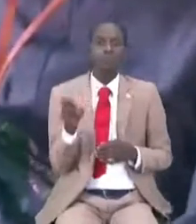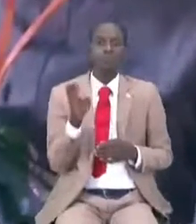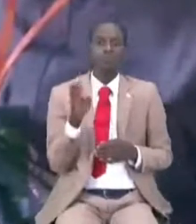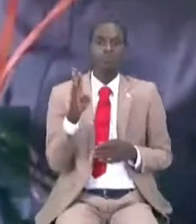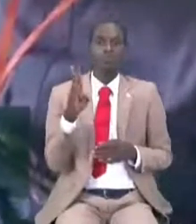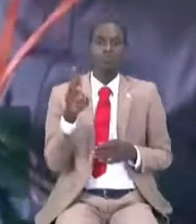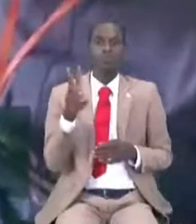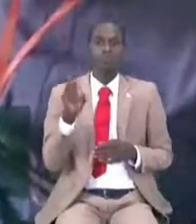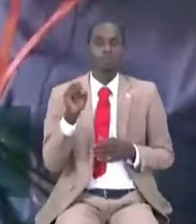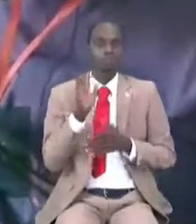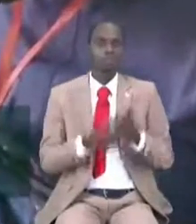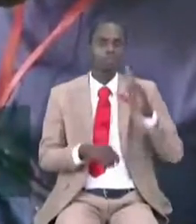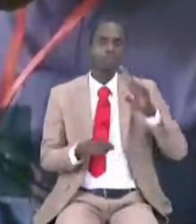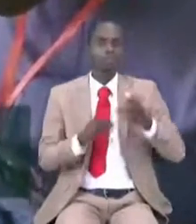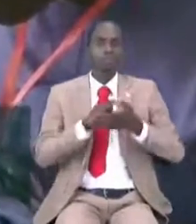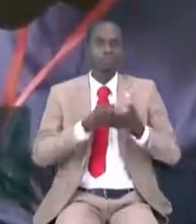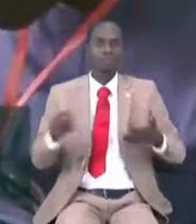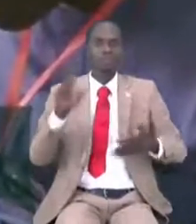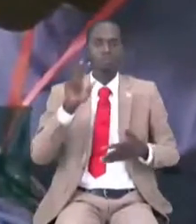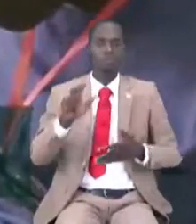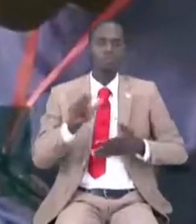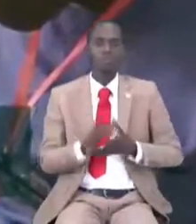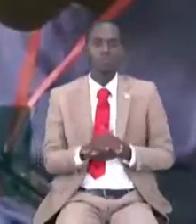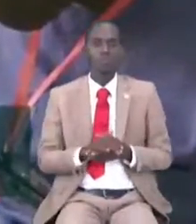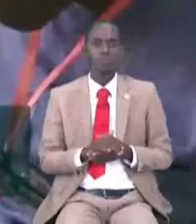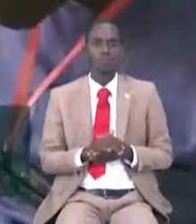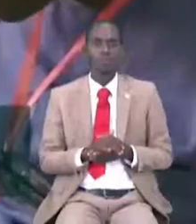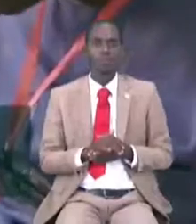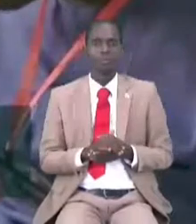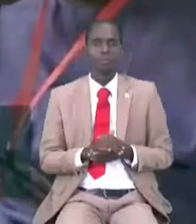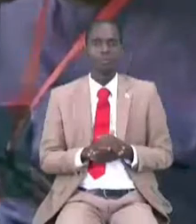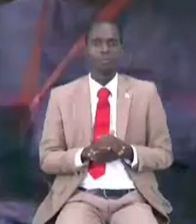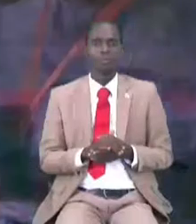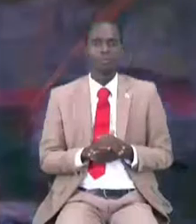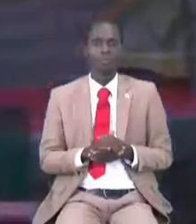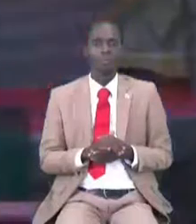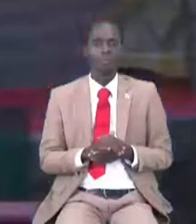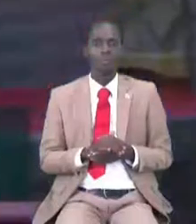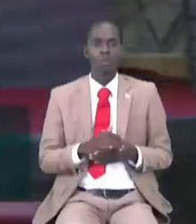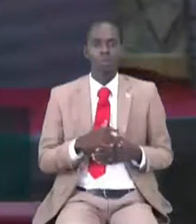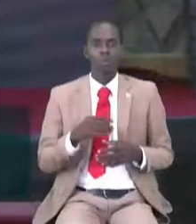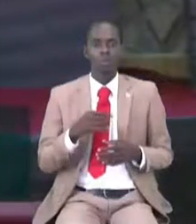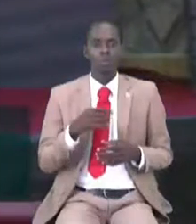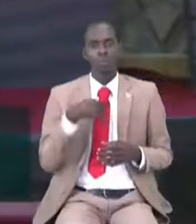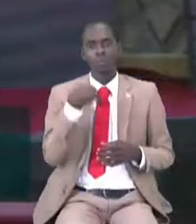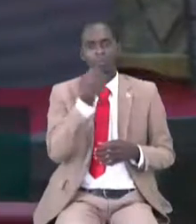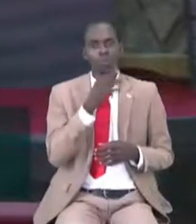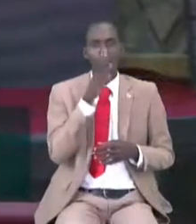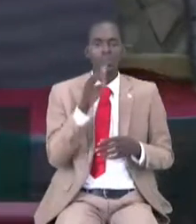Hébreux 1, verset 23. Et qui étant le reflet de sa gloire et l'empreinte de sa personne,